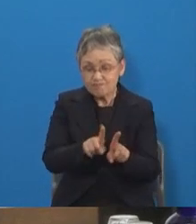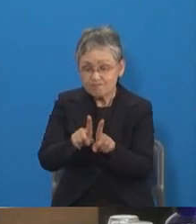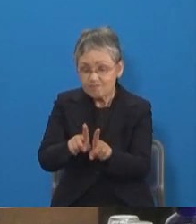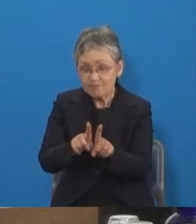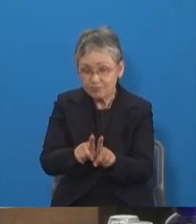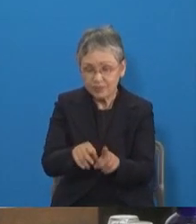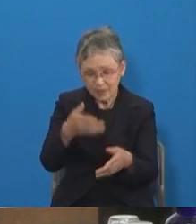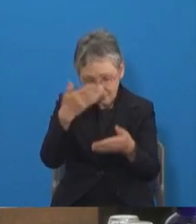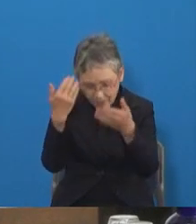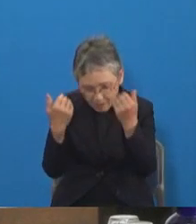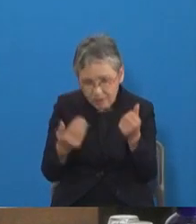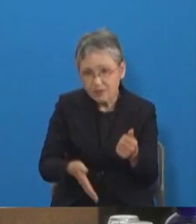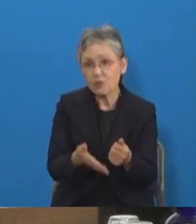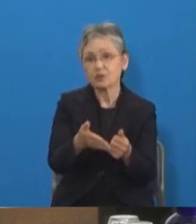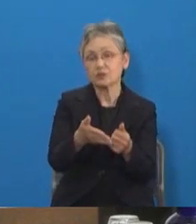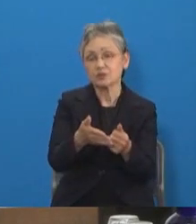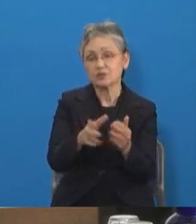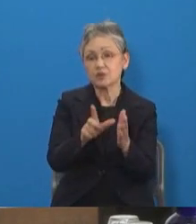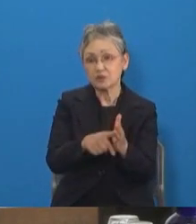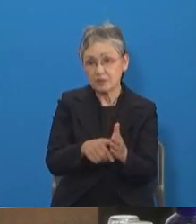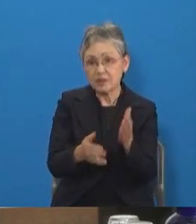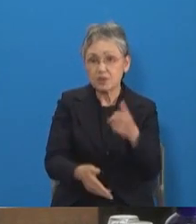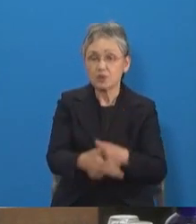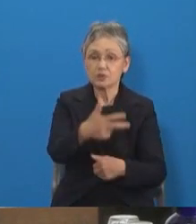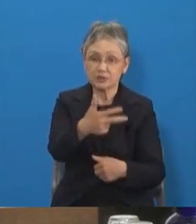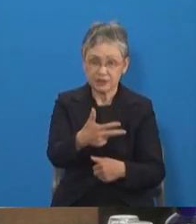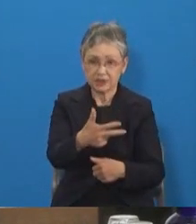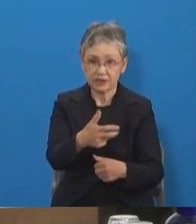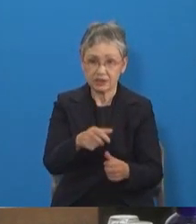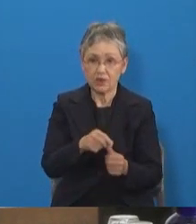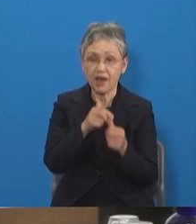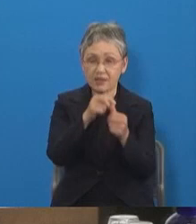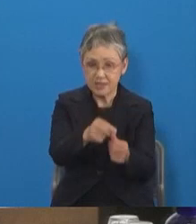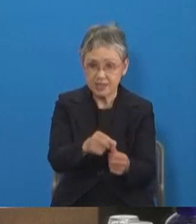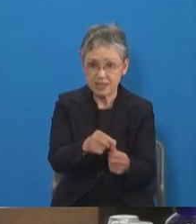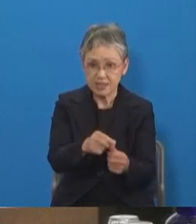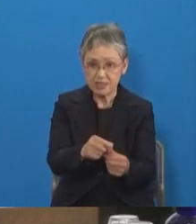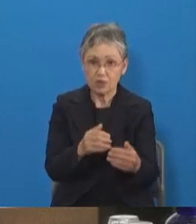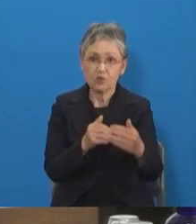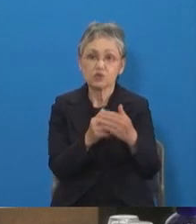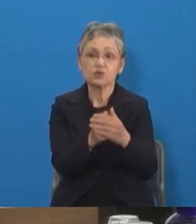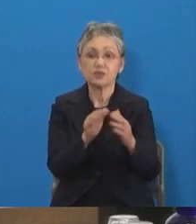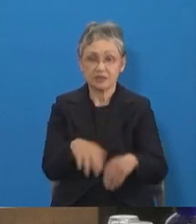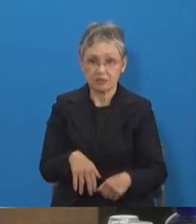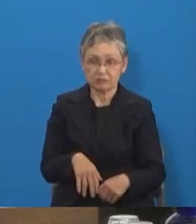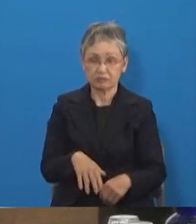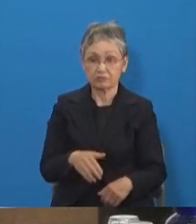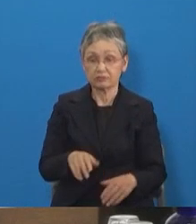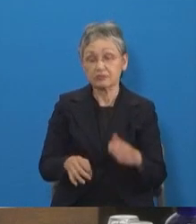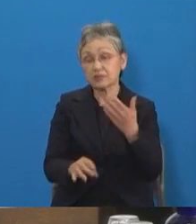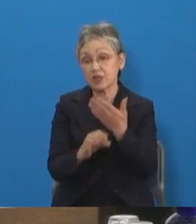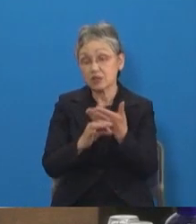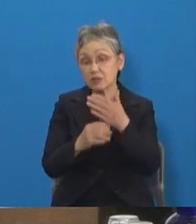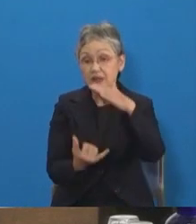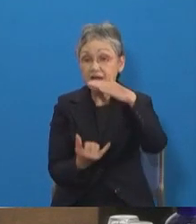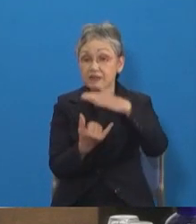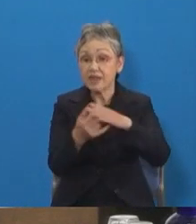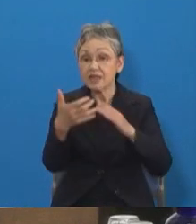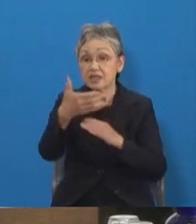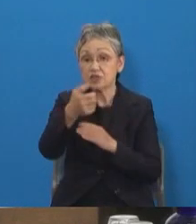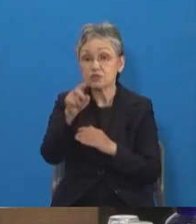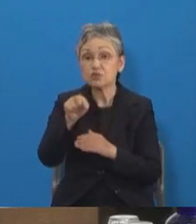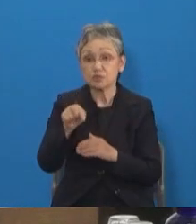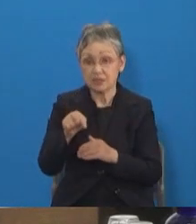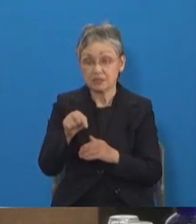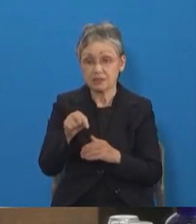するために、保育士の配置を充実されております。例えば、90人定員の場合、国基準の12人